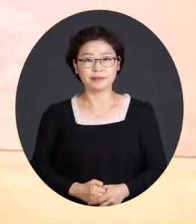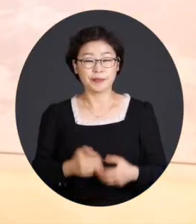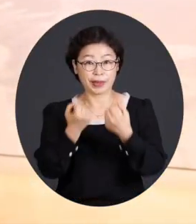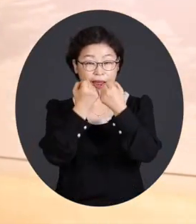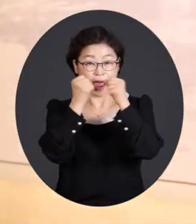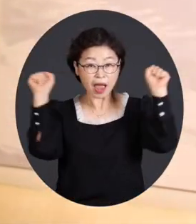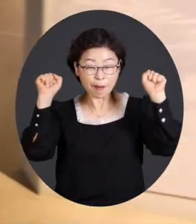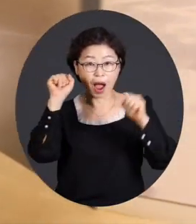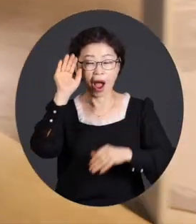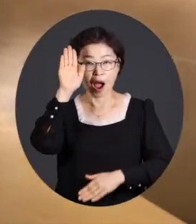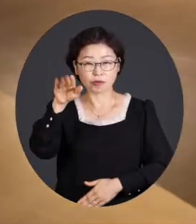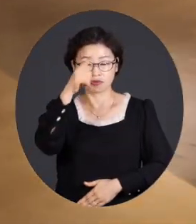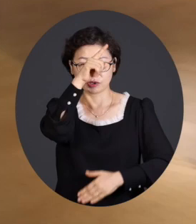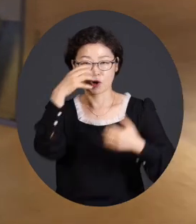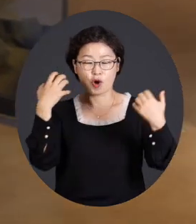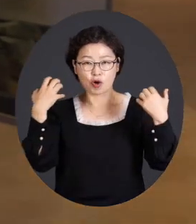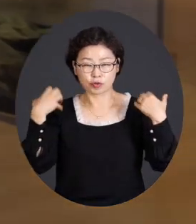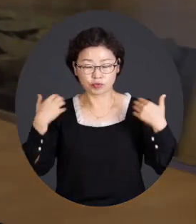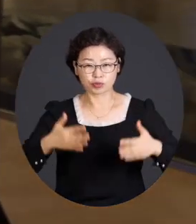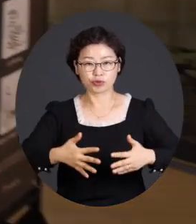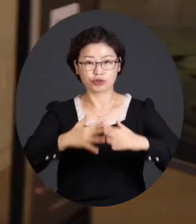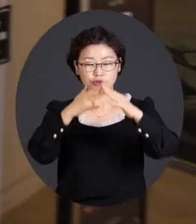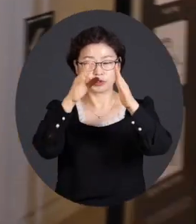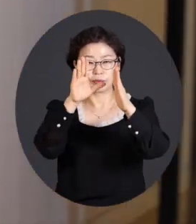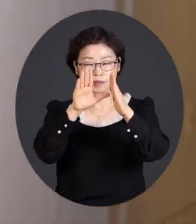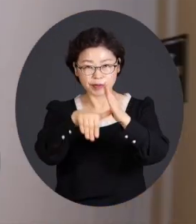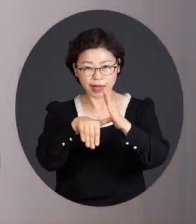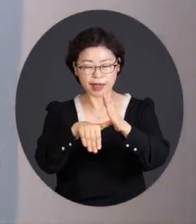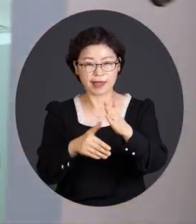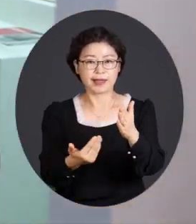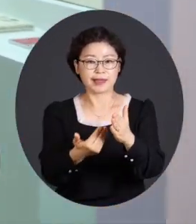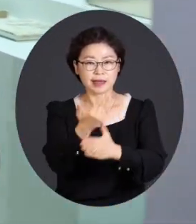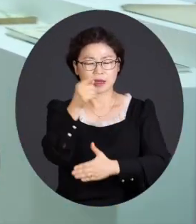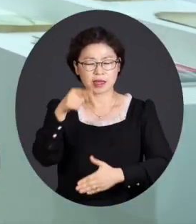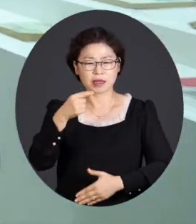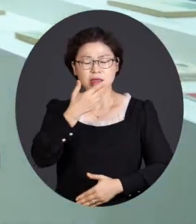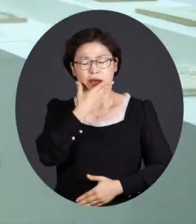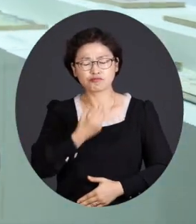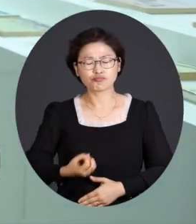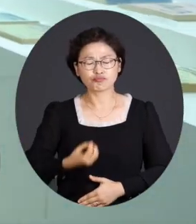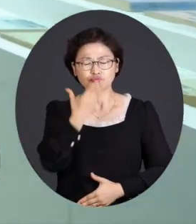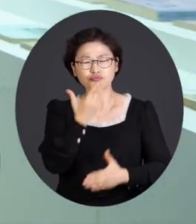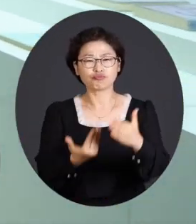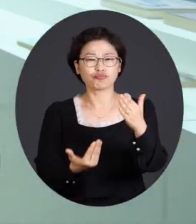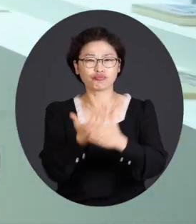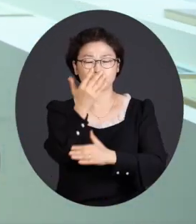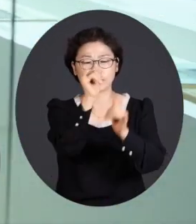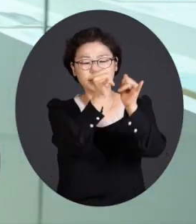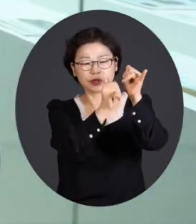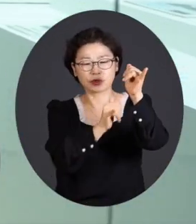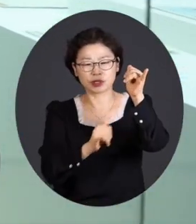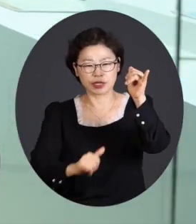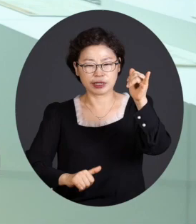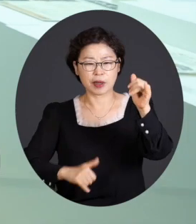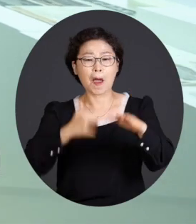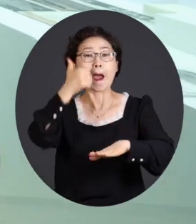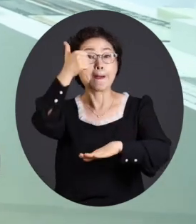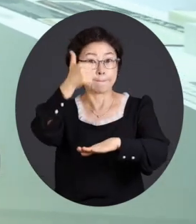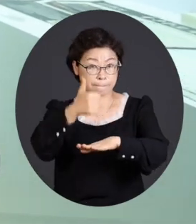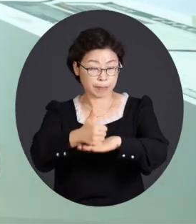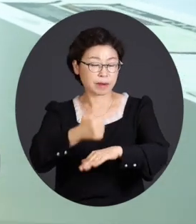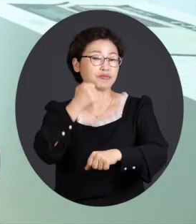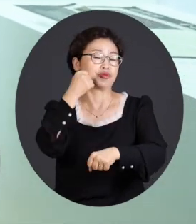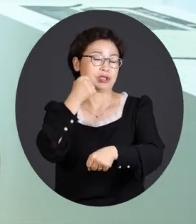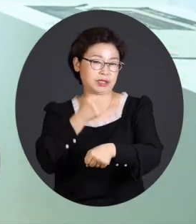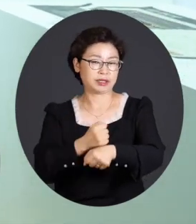해방 직후 정부 수립 과정에서 발생했던 이 불행한 사건의 역사적 매듭을 짚고